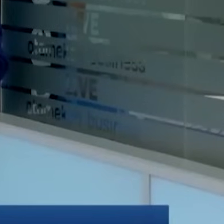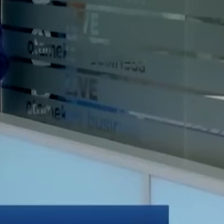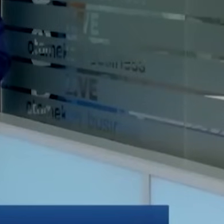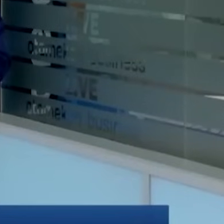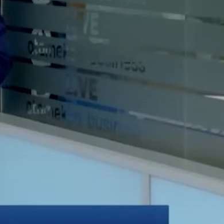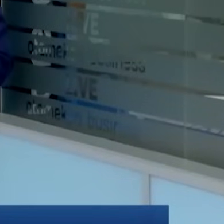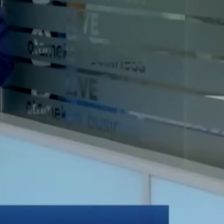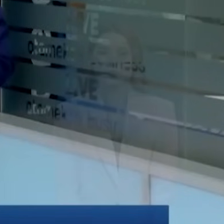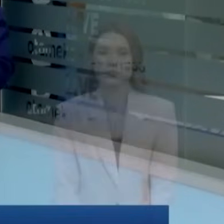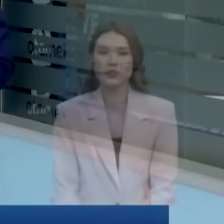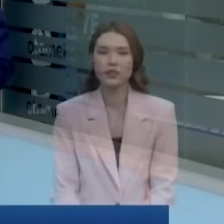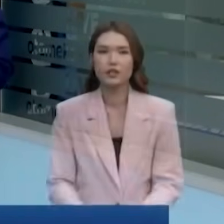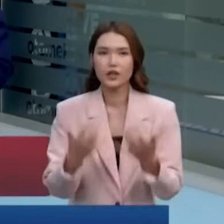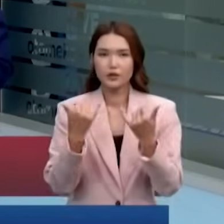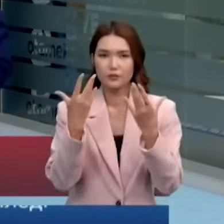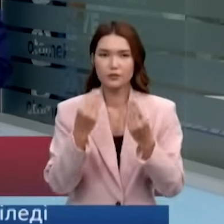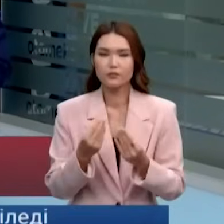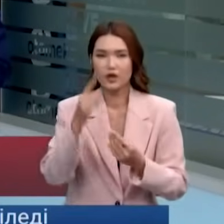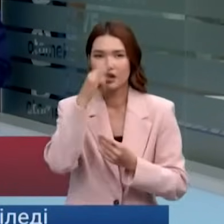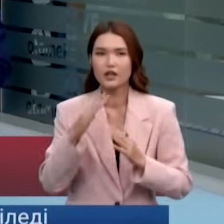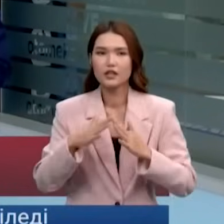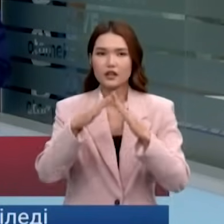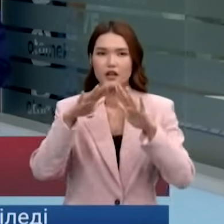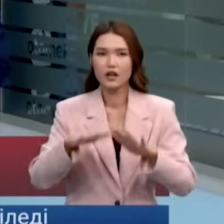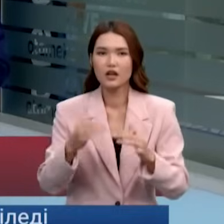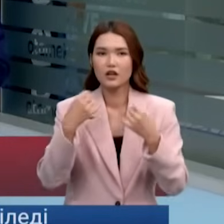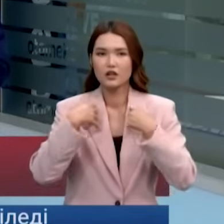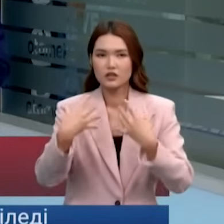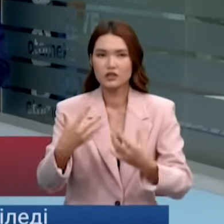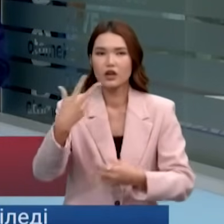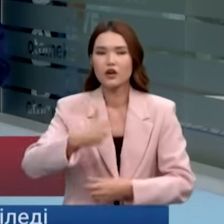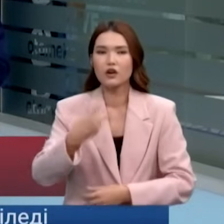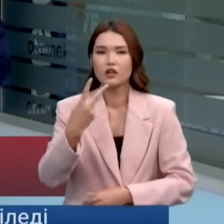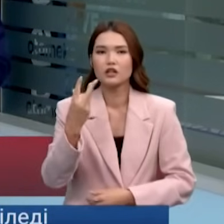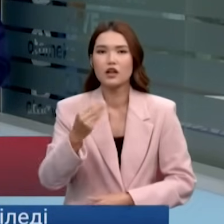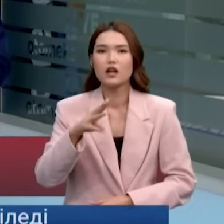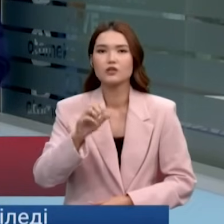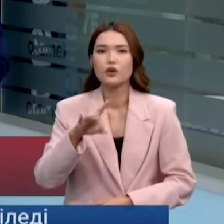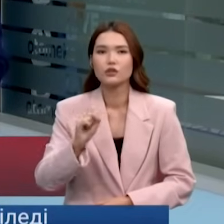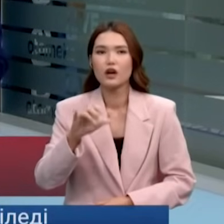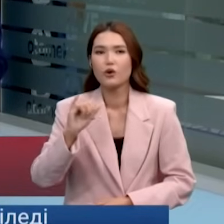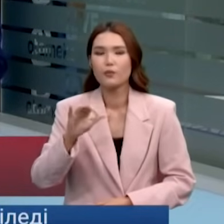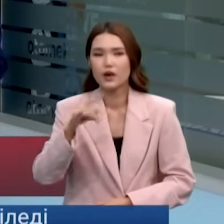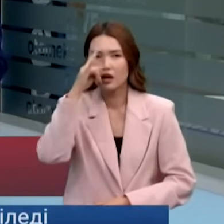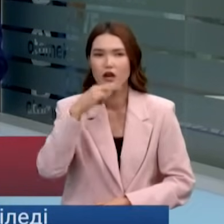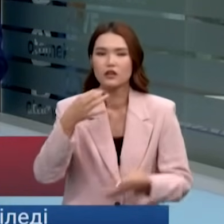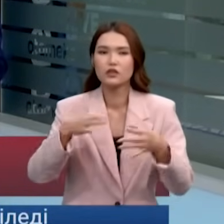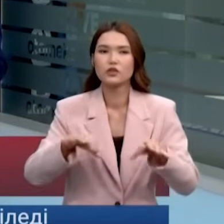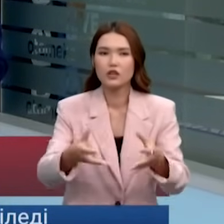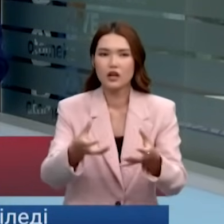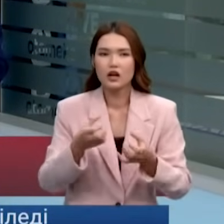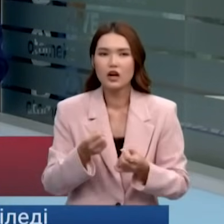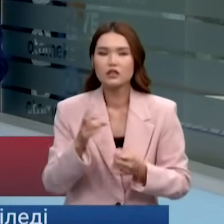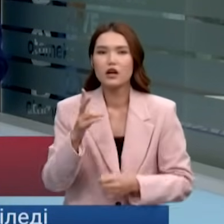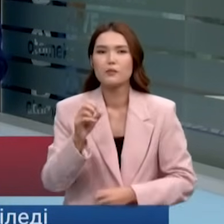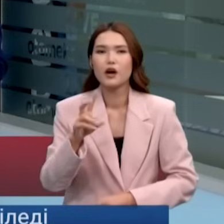Бүгін Қазақтың ғарышта бағындырған күні. Осыдан тура 32 жыл бұрын Тоқтар Әубәкіров Қазақстан тәуелсіздік алғаннан кейін